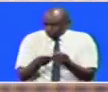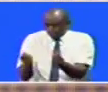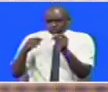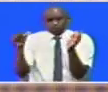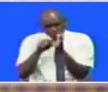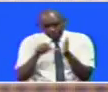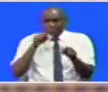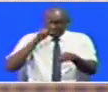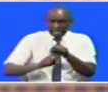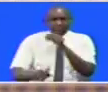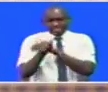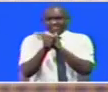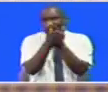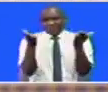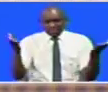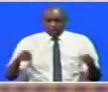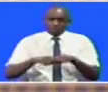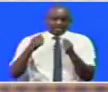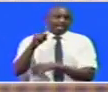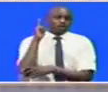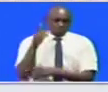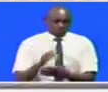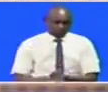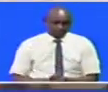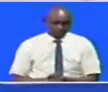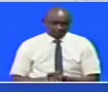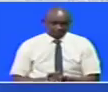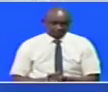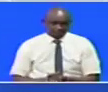uhalifu na matukio mengine ya utovu wa usalama.